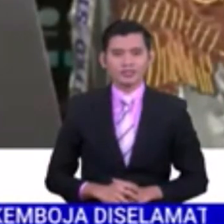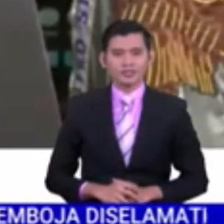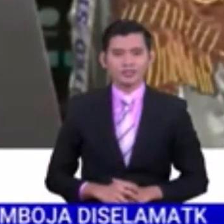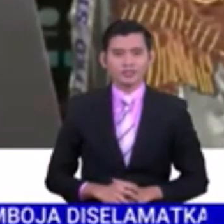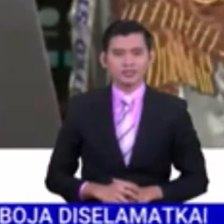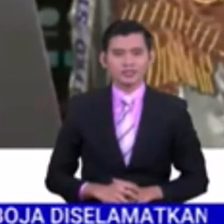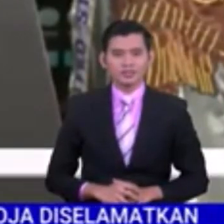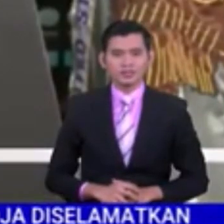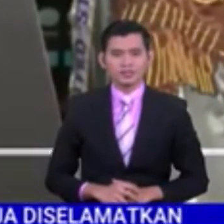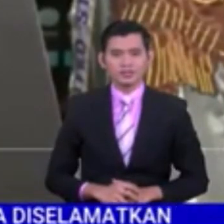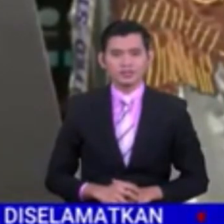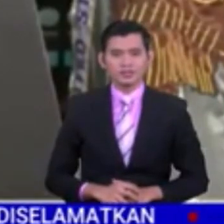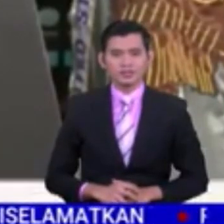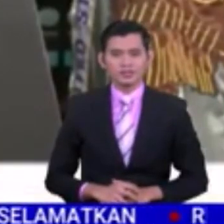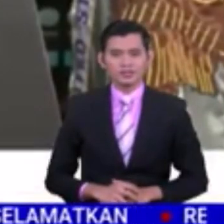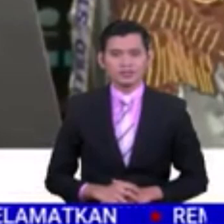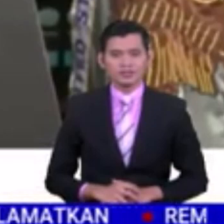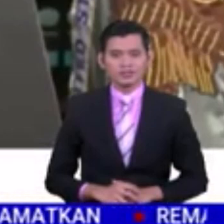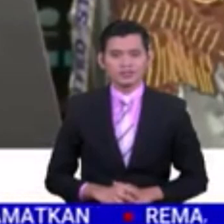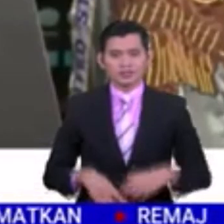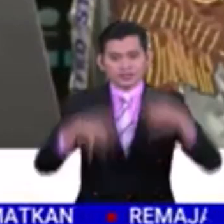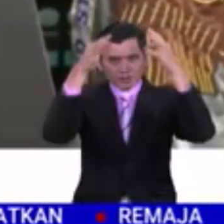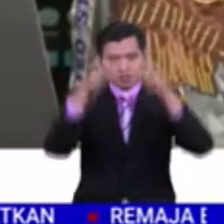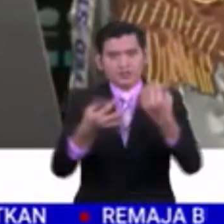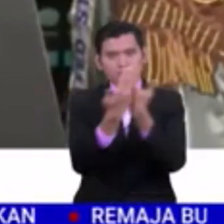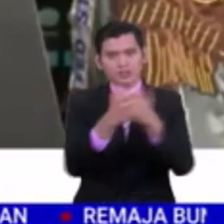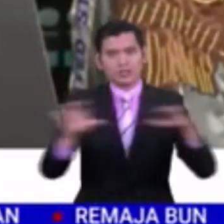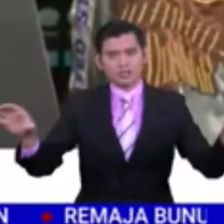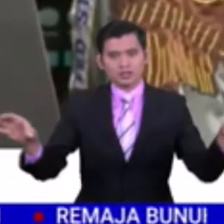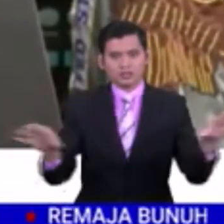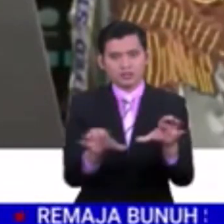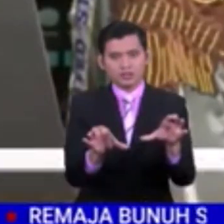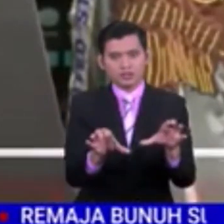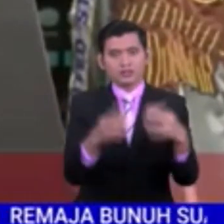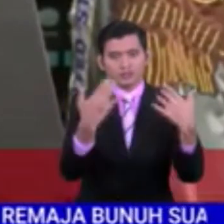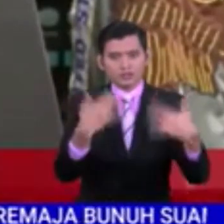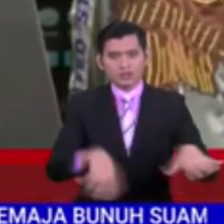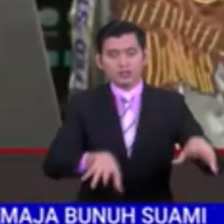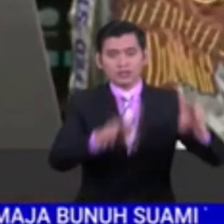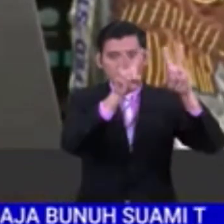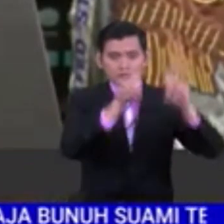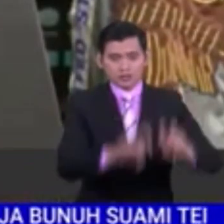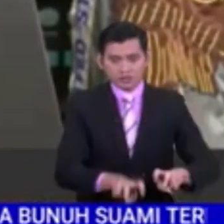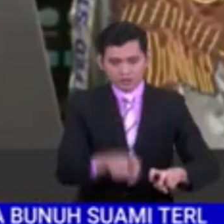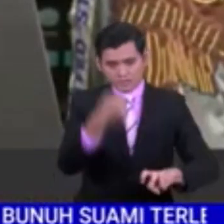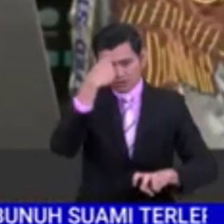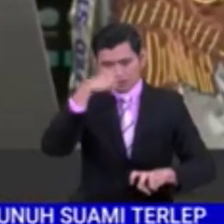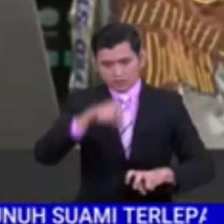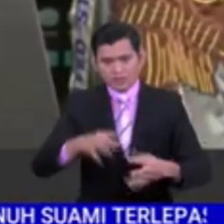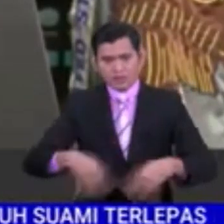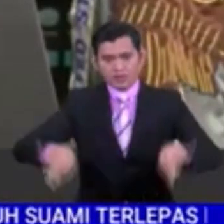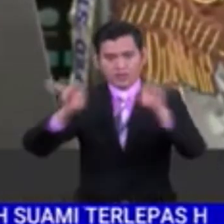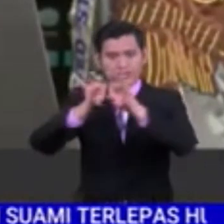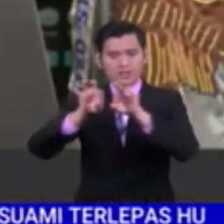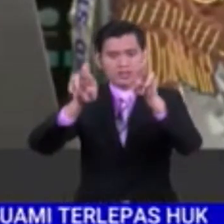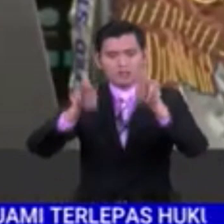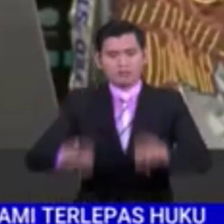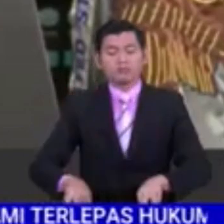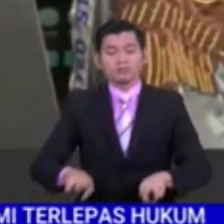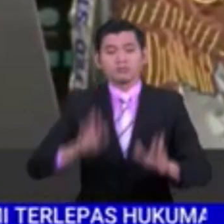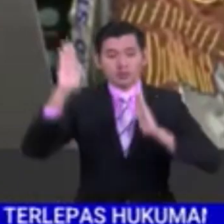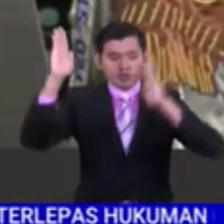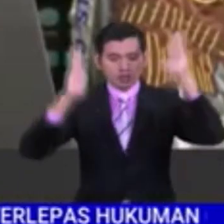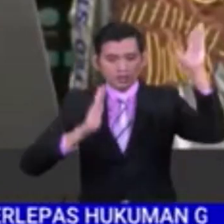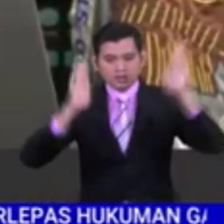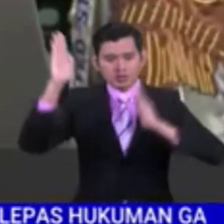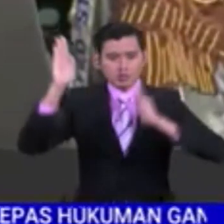The defendant and his cronies saw 1MDB not as an entity to do good for the people of Malaysia, but as a piggy bank to enrich